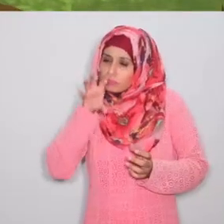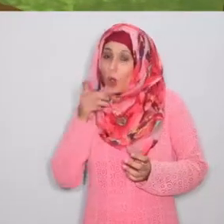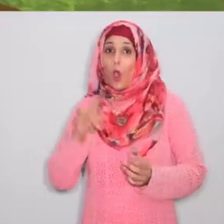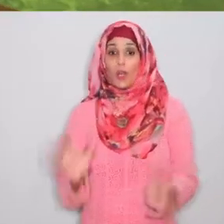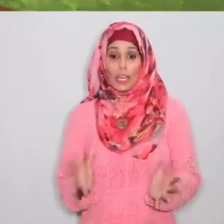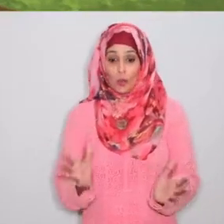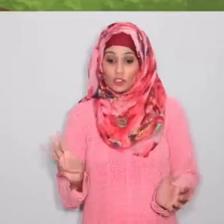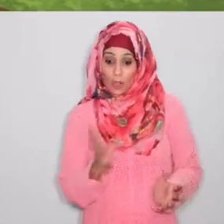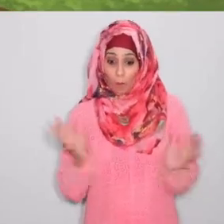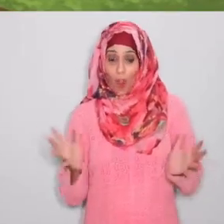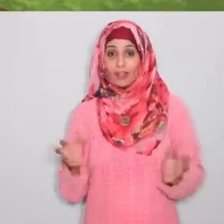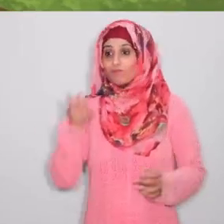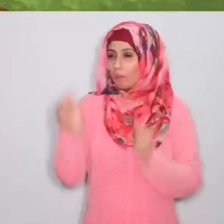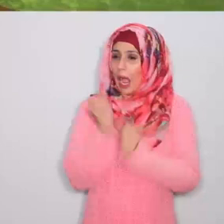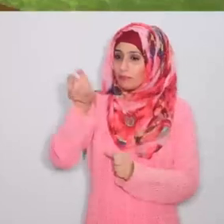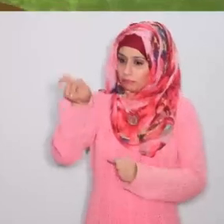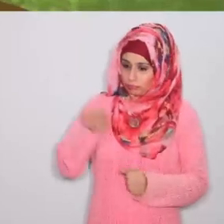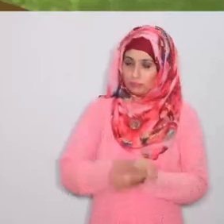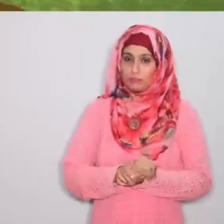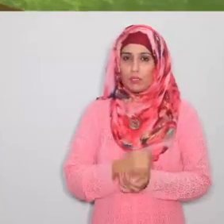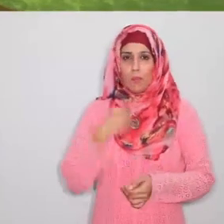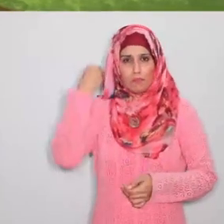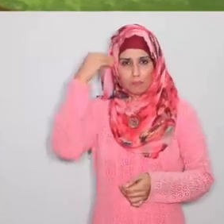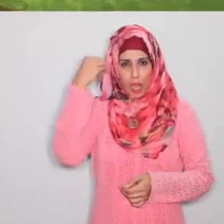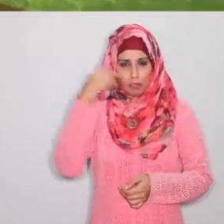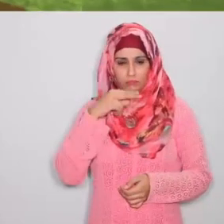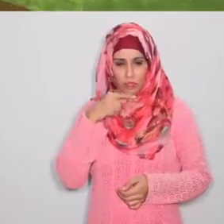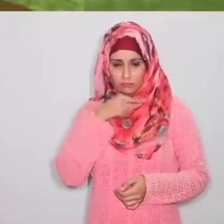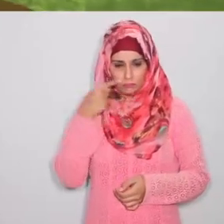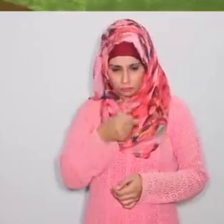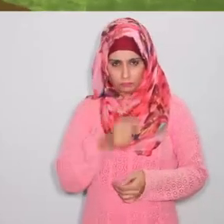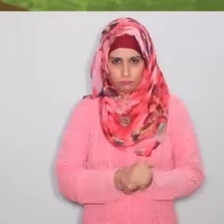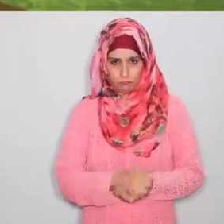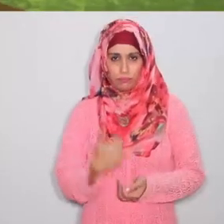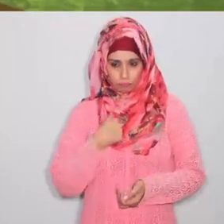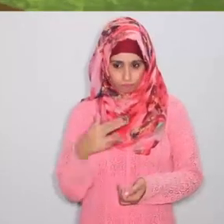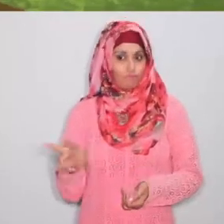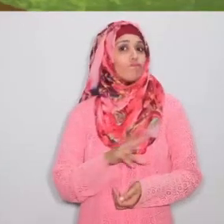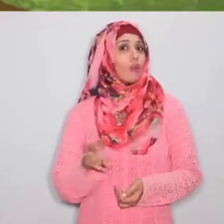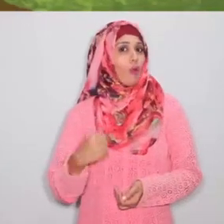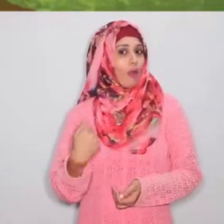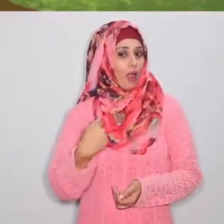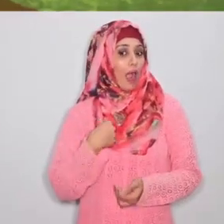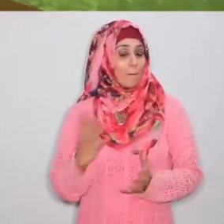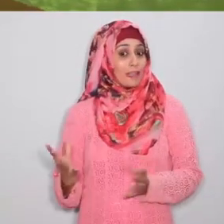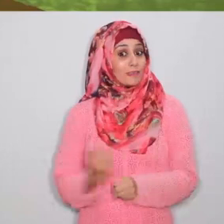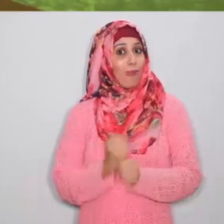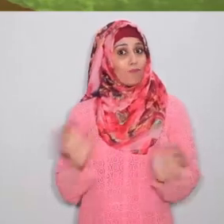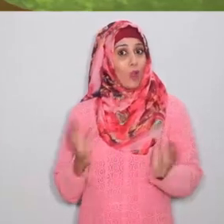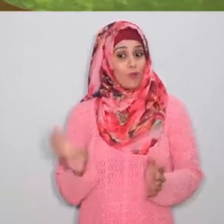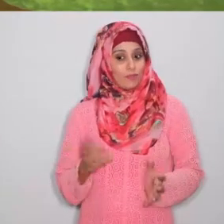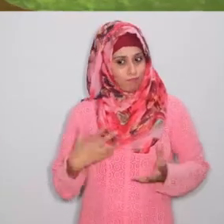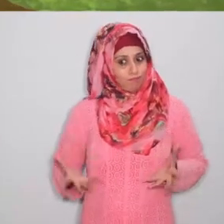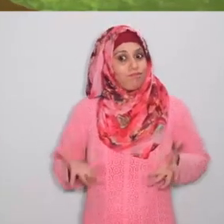बोला, मोनी नोनी देखो, मैं तुम दोनों के लिए अपने सारे खिलौने लेकर आया